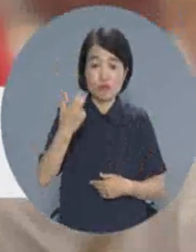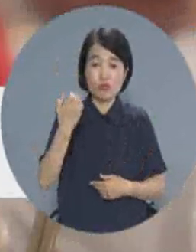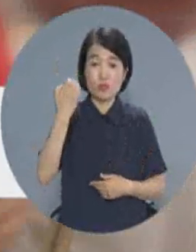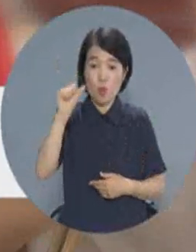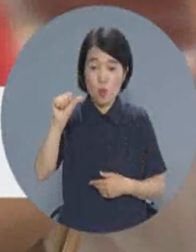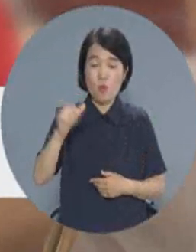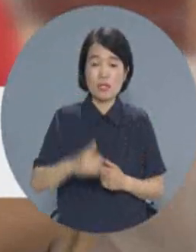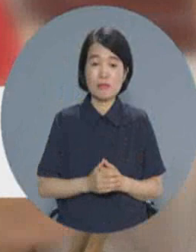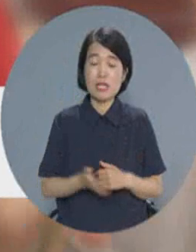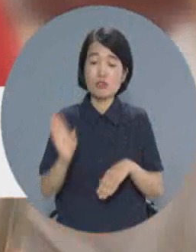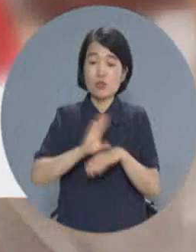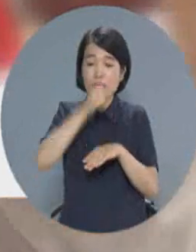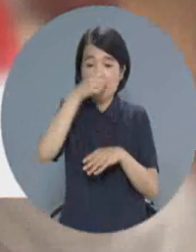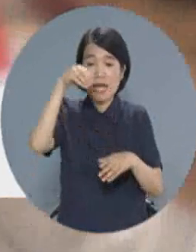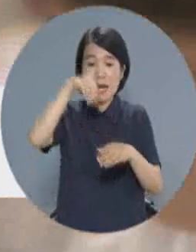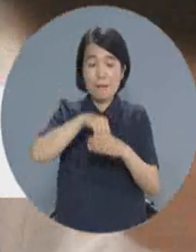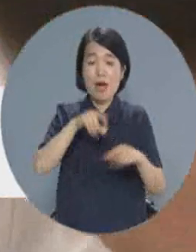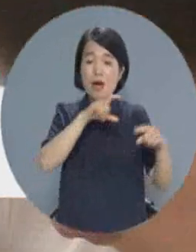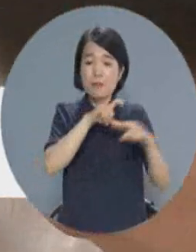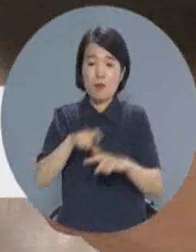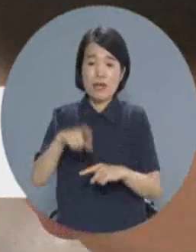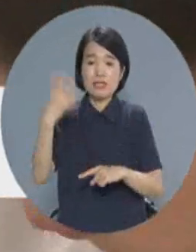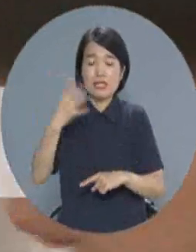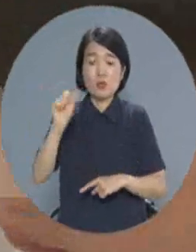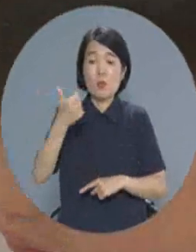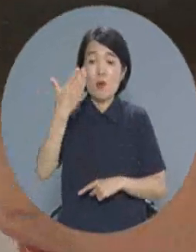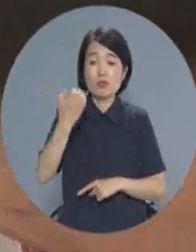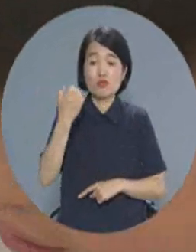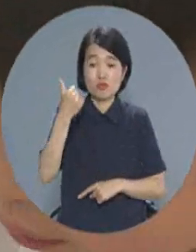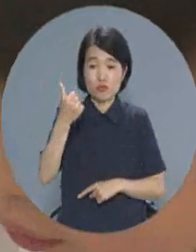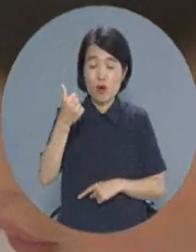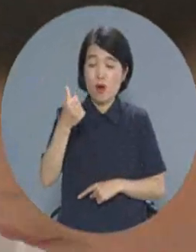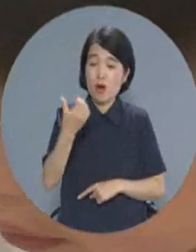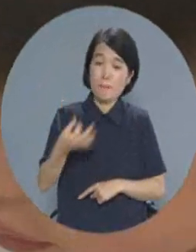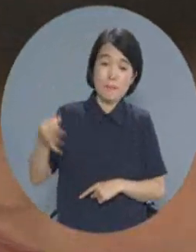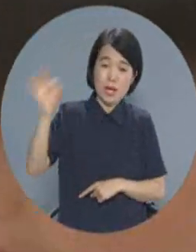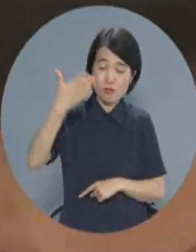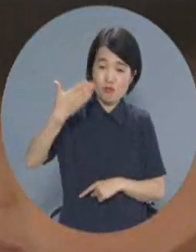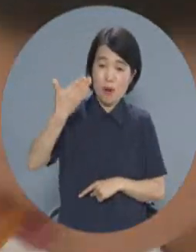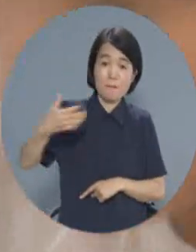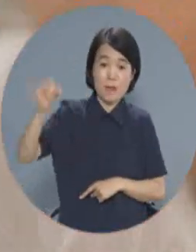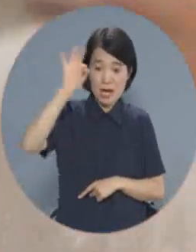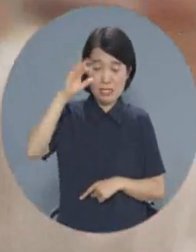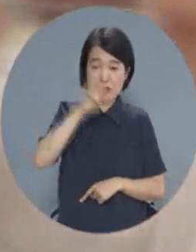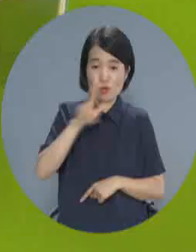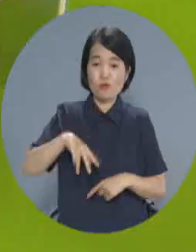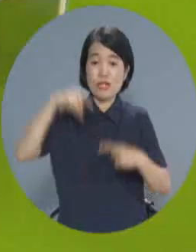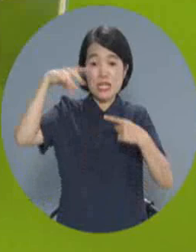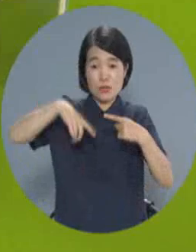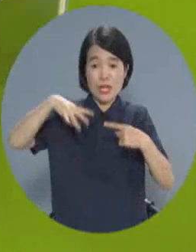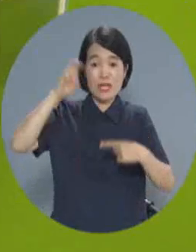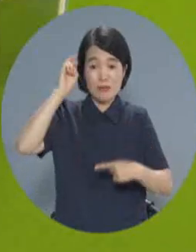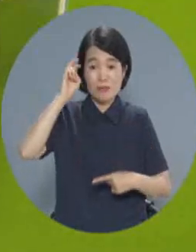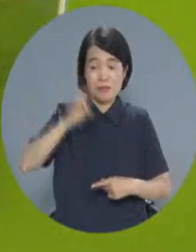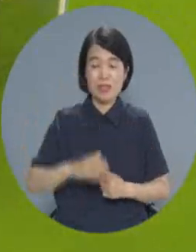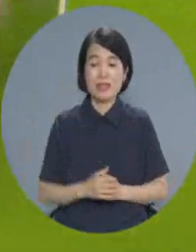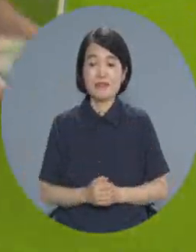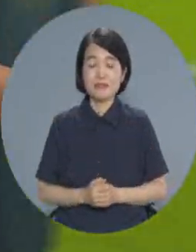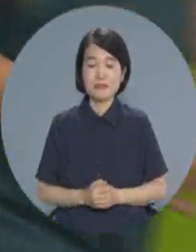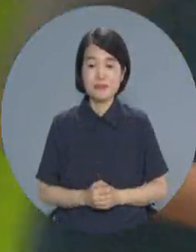가운데 추경 예산을 더하면 평균은 4,559원으로 올라 전국에서 가장 높은 수준이 될 것으로